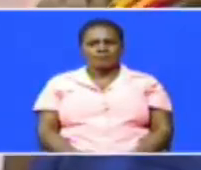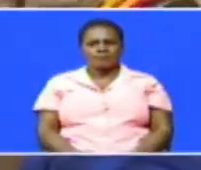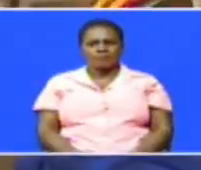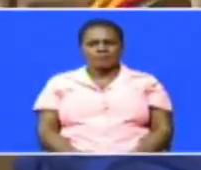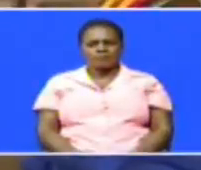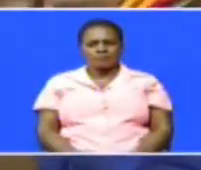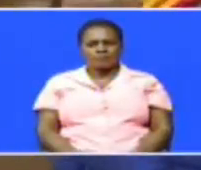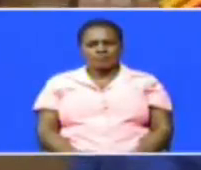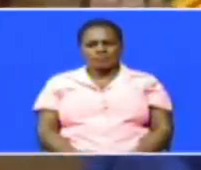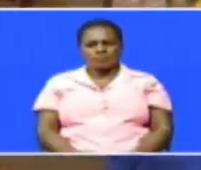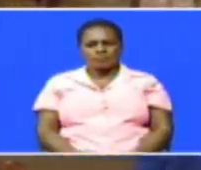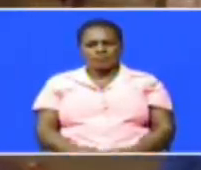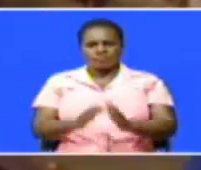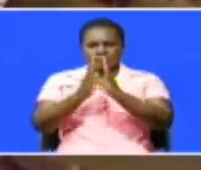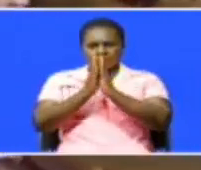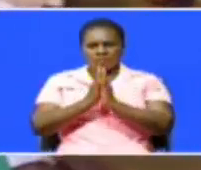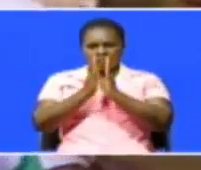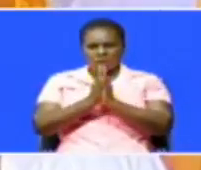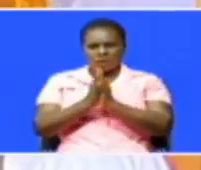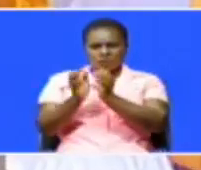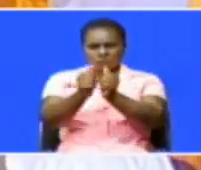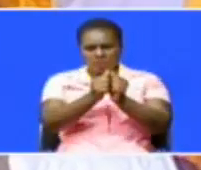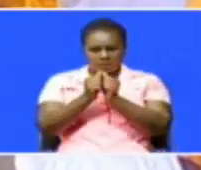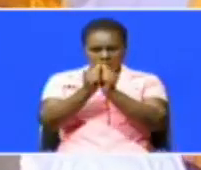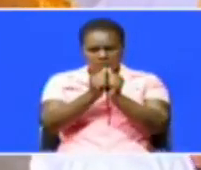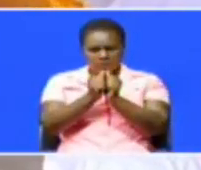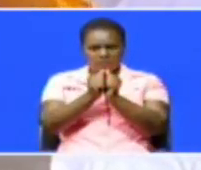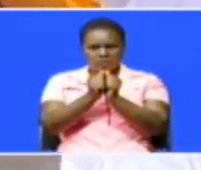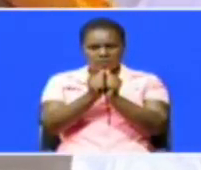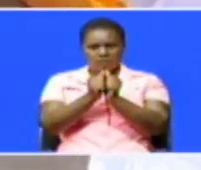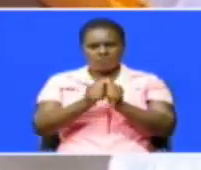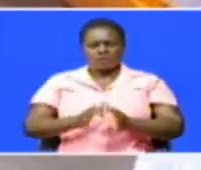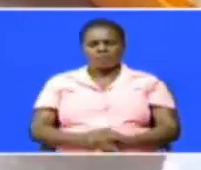Vumbi kitifuliwa, maombi yakitumwa kwa pamoja.